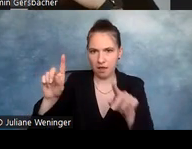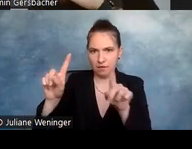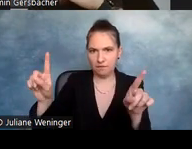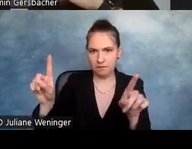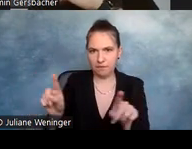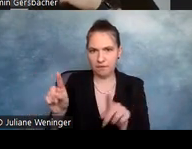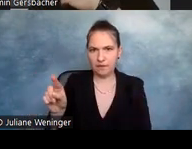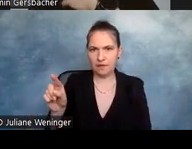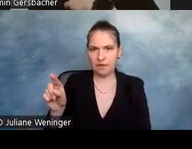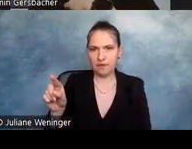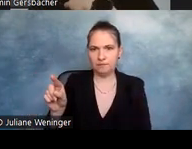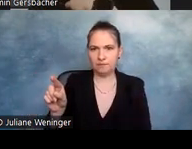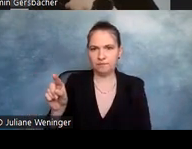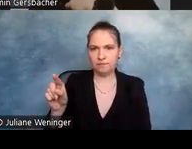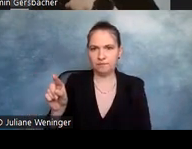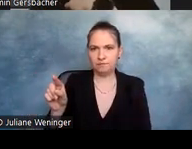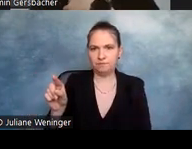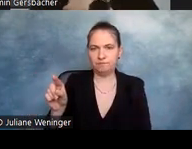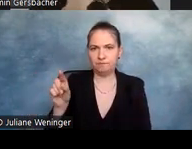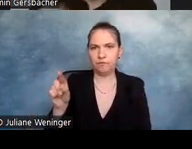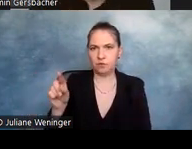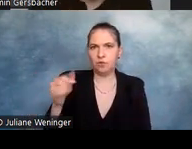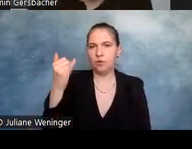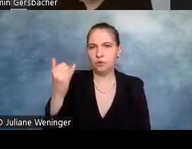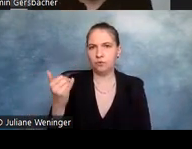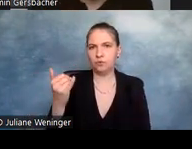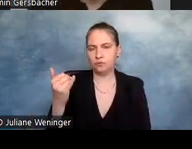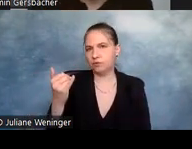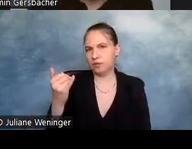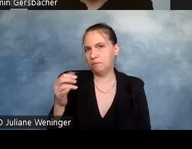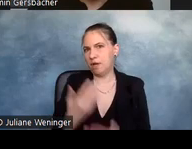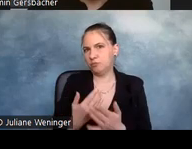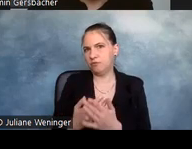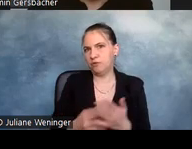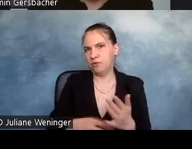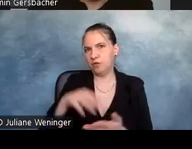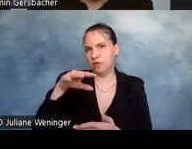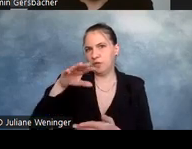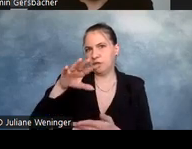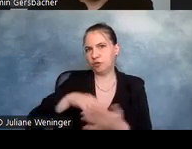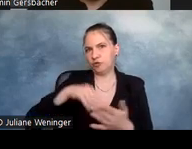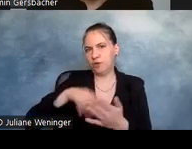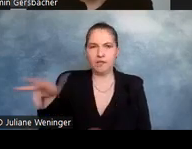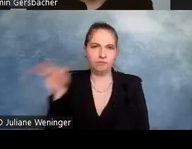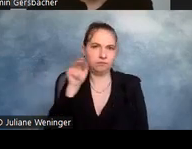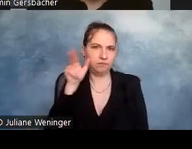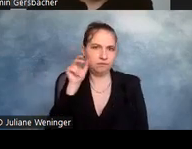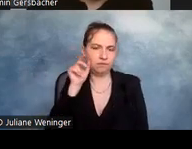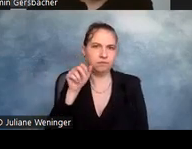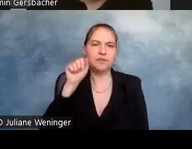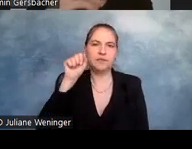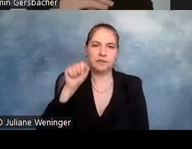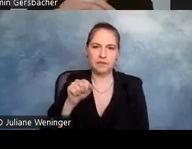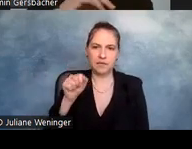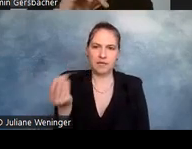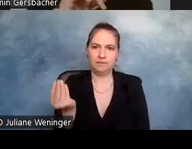Und genau, das wird quasi bereitgestellt, hauptsächlich dann auch für Screenreader, damit dann das vorgelesen wird. Und das überschreibt dann